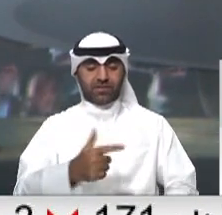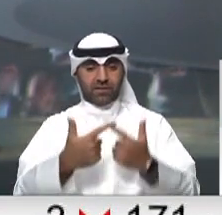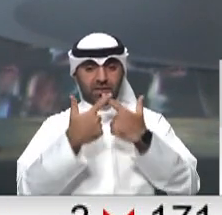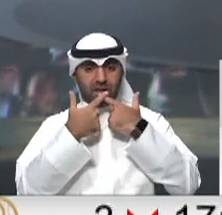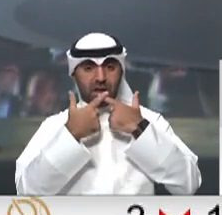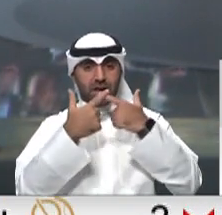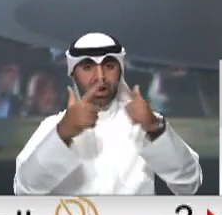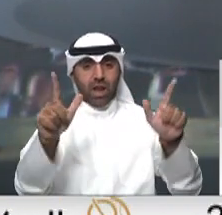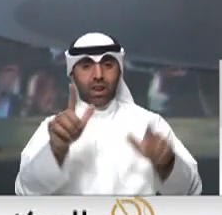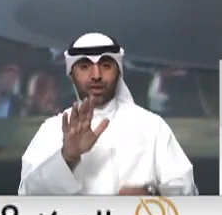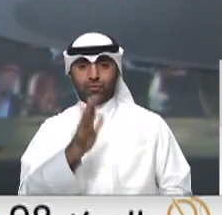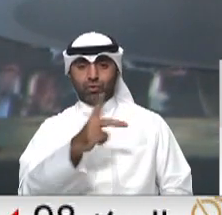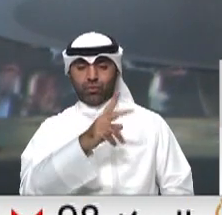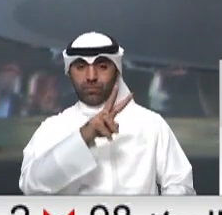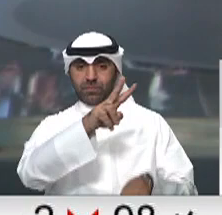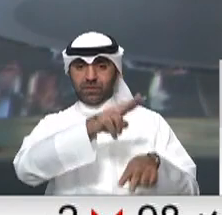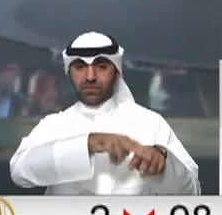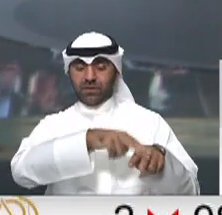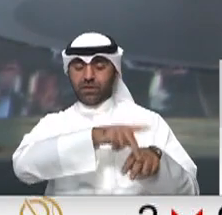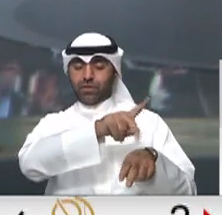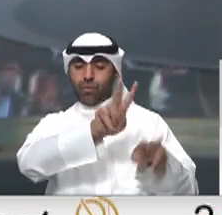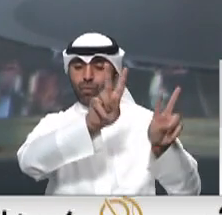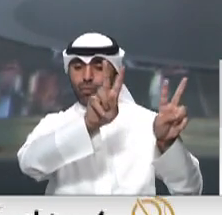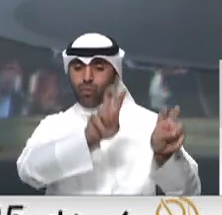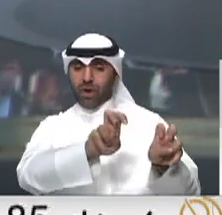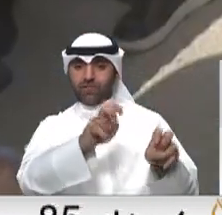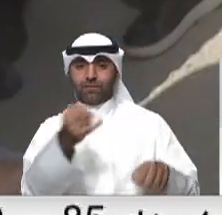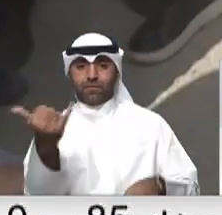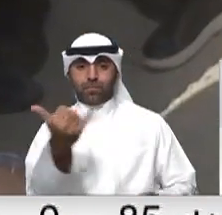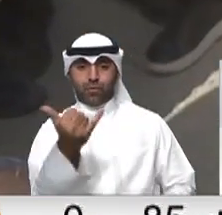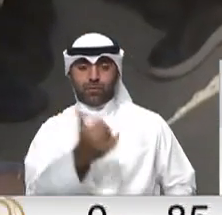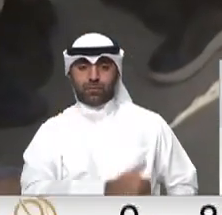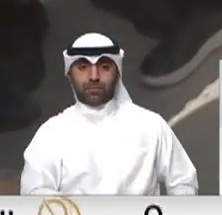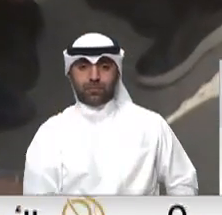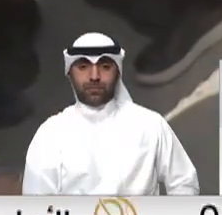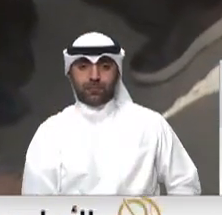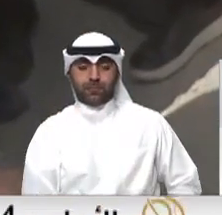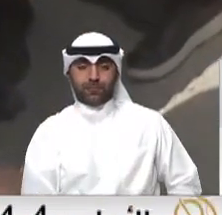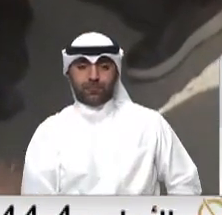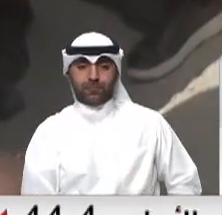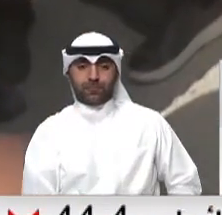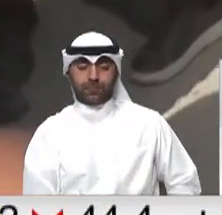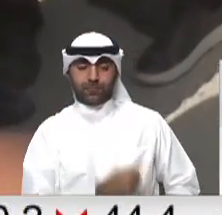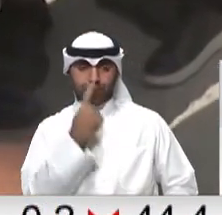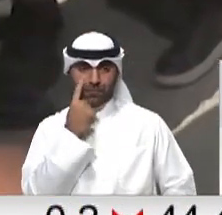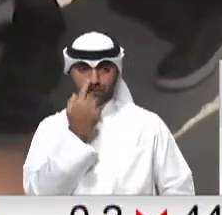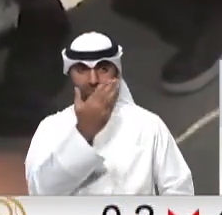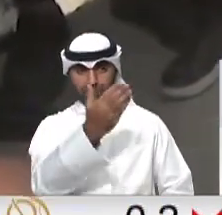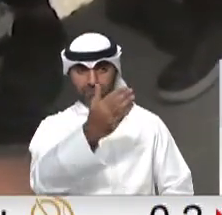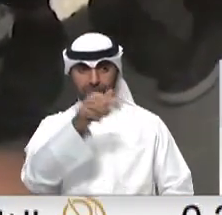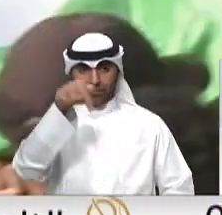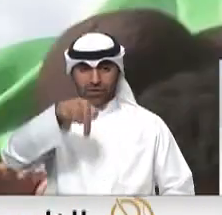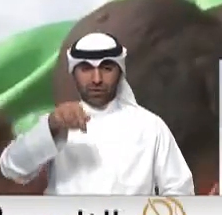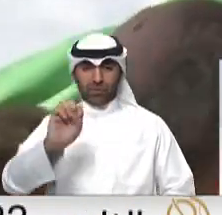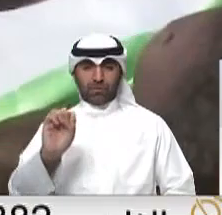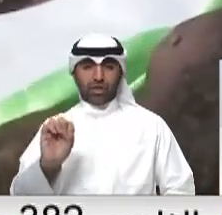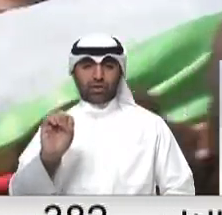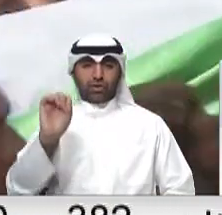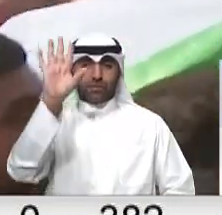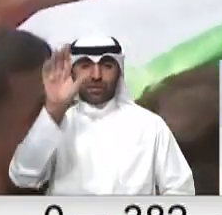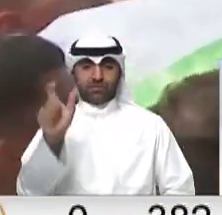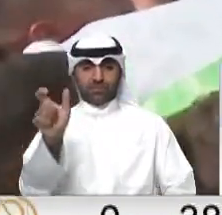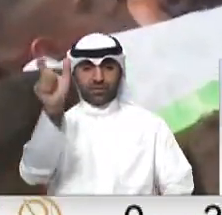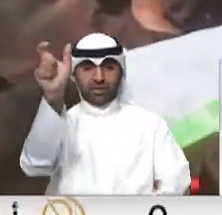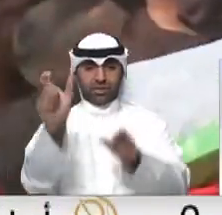الحماية للفلسطينيين. الله أكبر. أربعة شهداء في أقل من 24